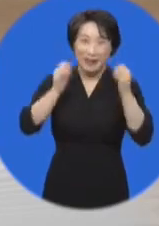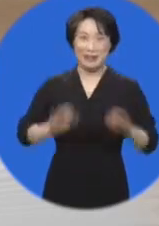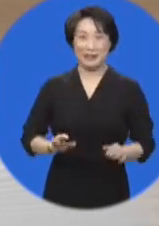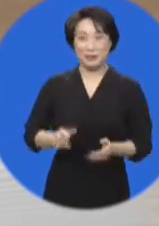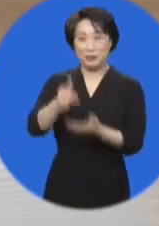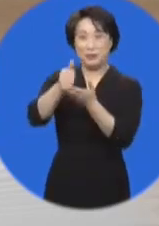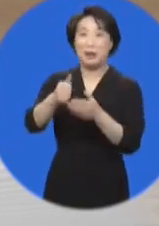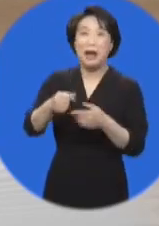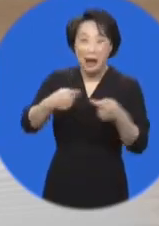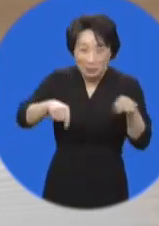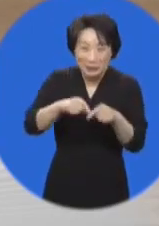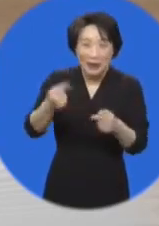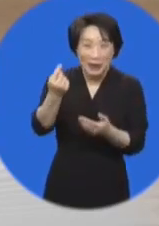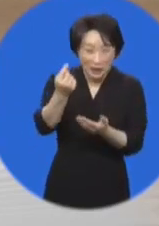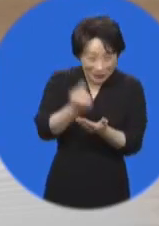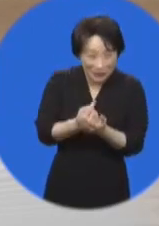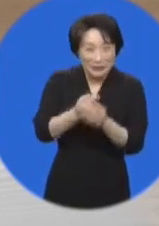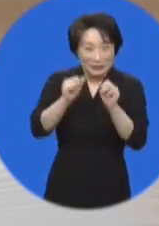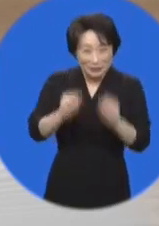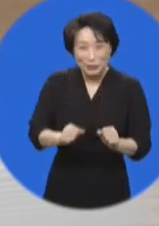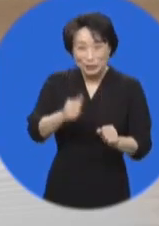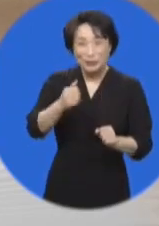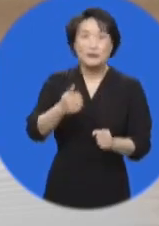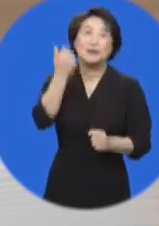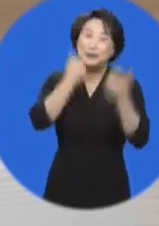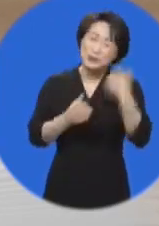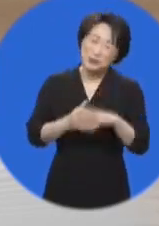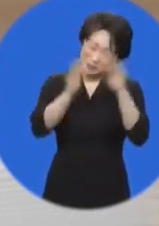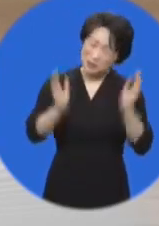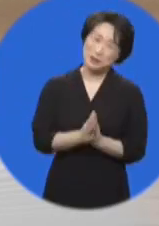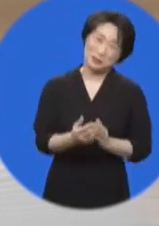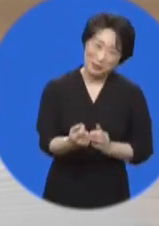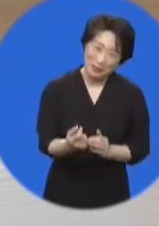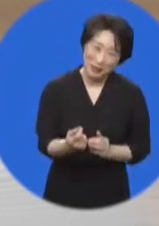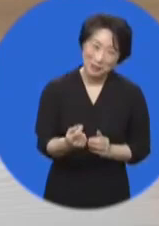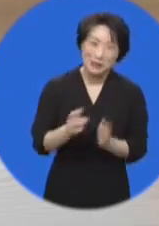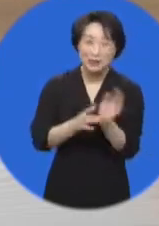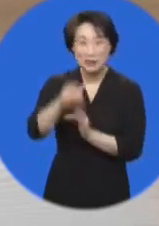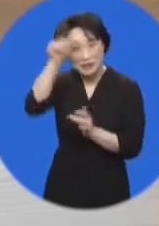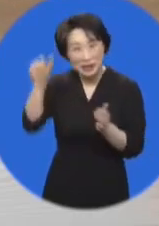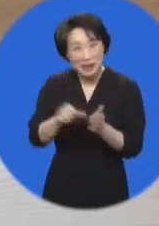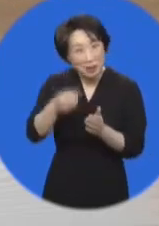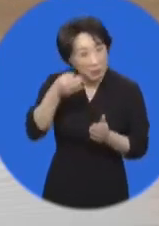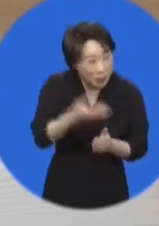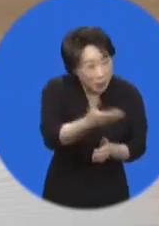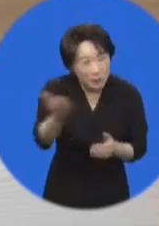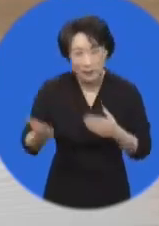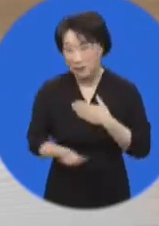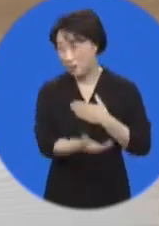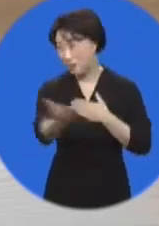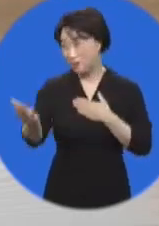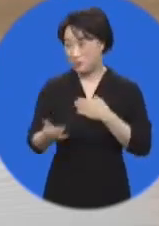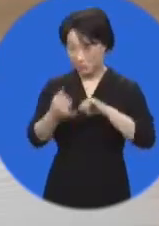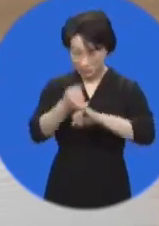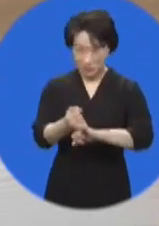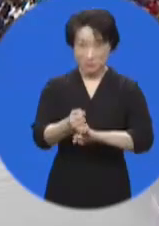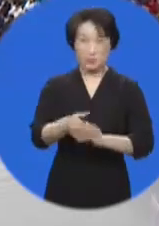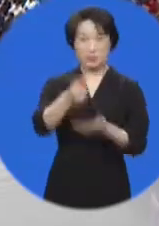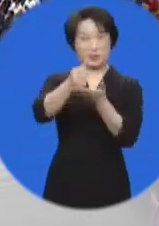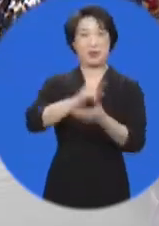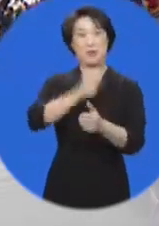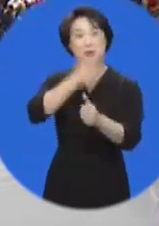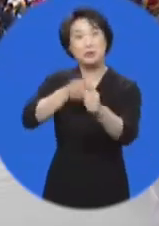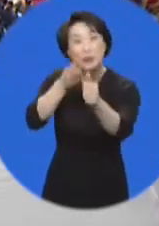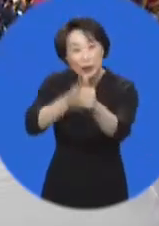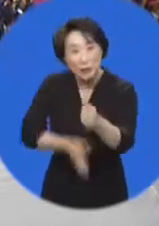주님이 거기 계심을 아무도 부인할 수 없도록 예수 생에 재현하는 여러분 되기를 주님의 이름으로